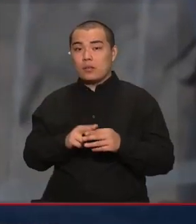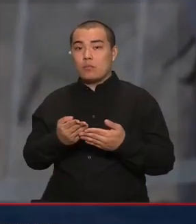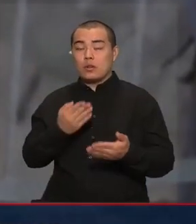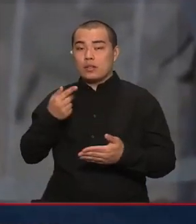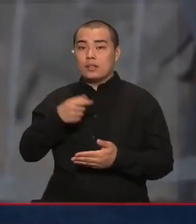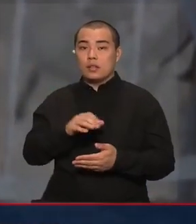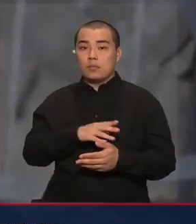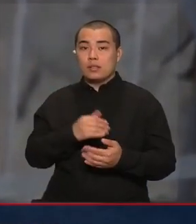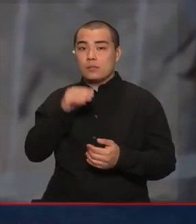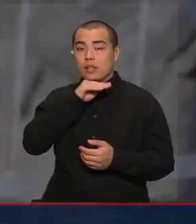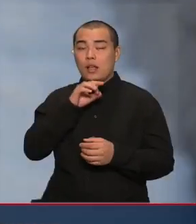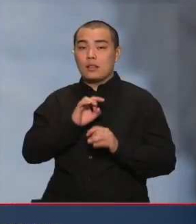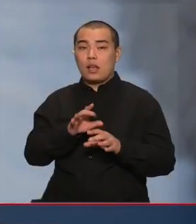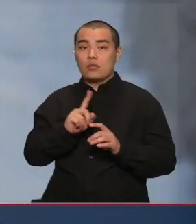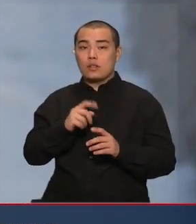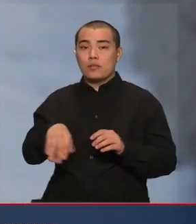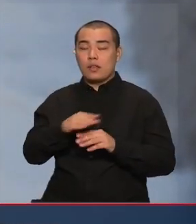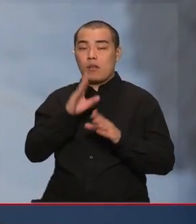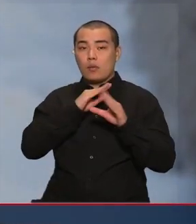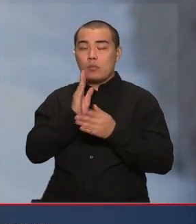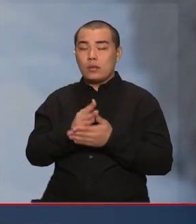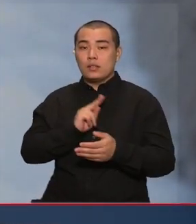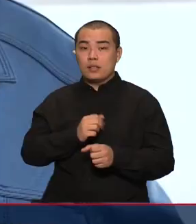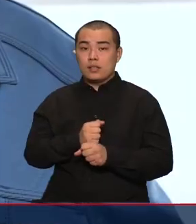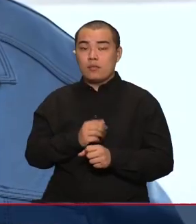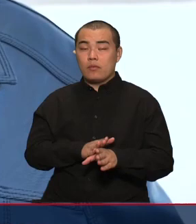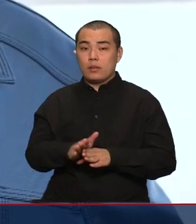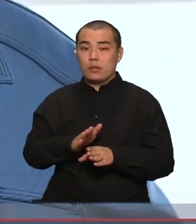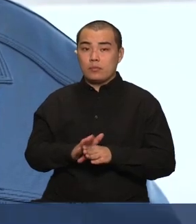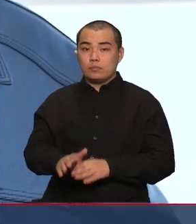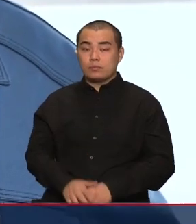недели. Специалисты делают все возможное, чтобы не допустить этого.